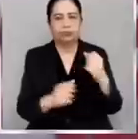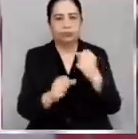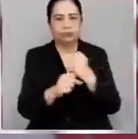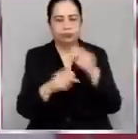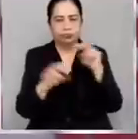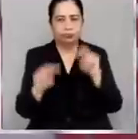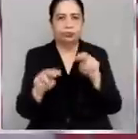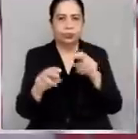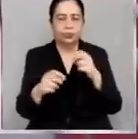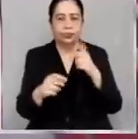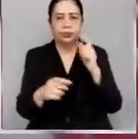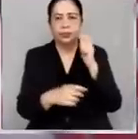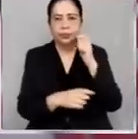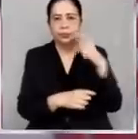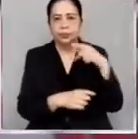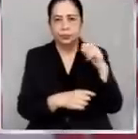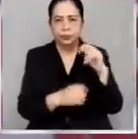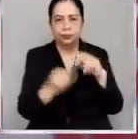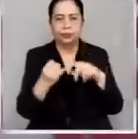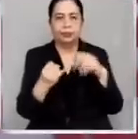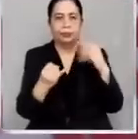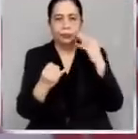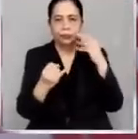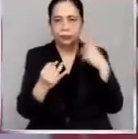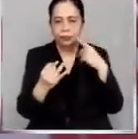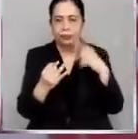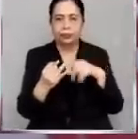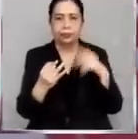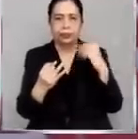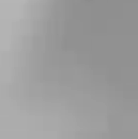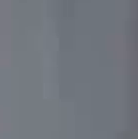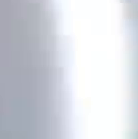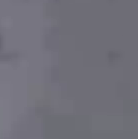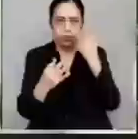ni Natina Pangliban Perez, Maki Pulido at Ian Cruz.